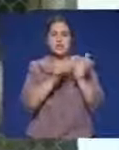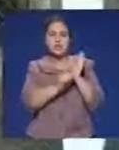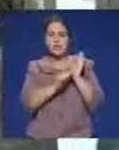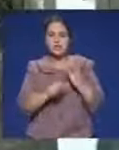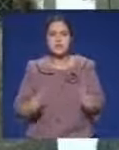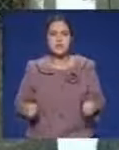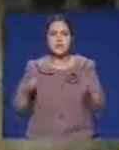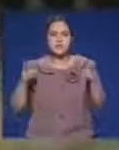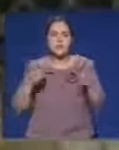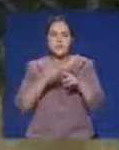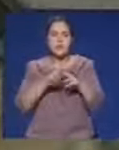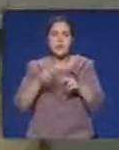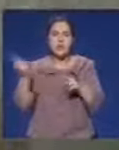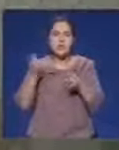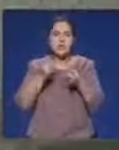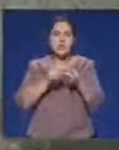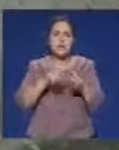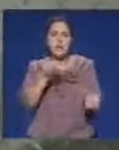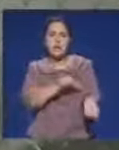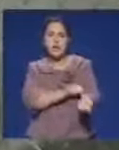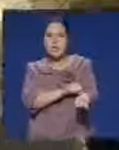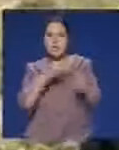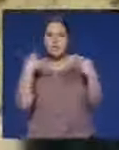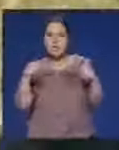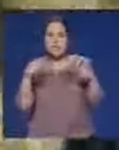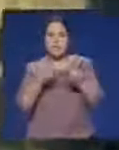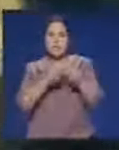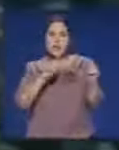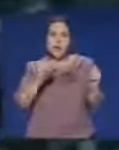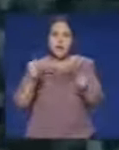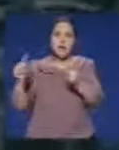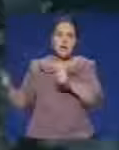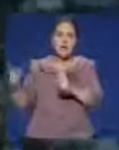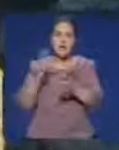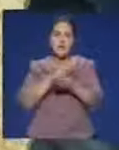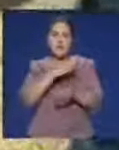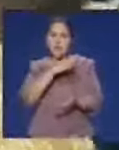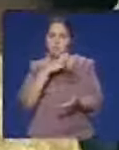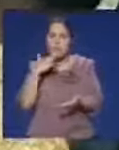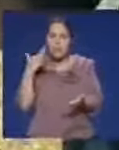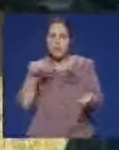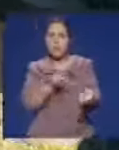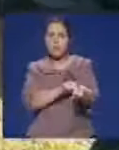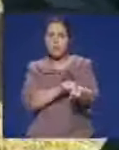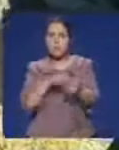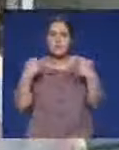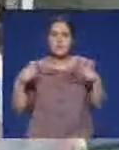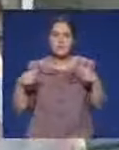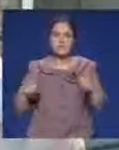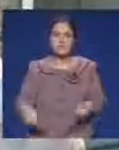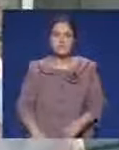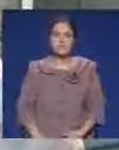преступлений. Треть из них связана с наркоторговлей. Ликвидировано 15 точек сбыта, изъято более 10 килограмм запрещенных